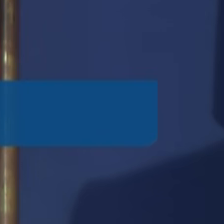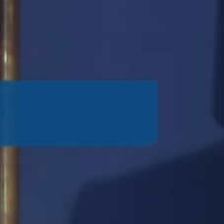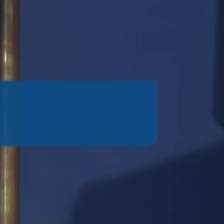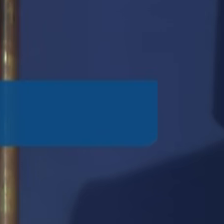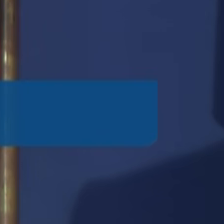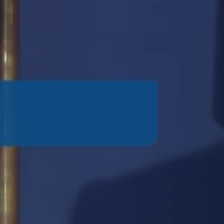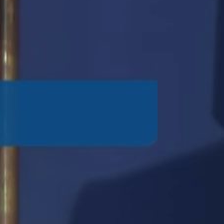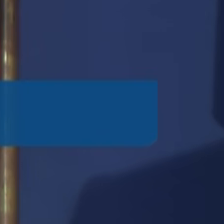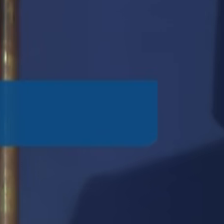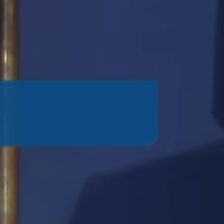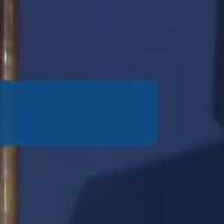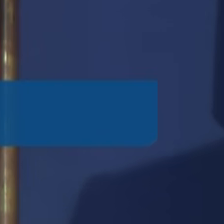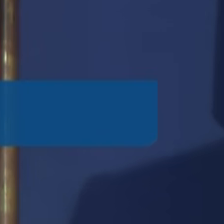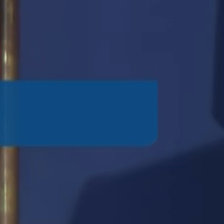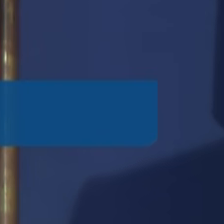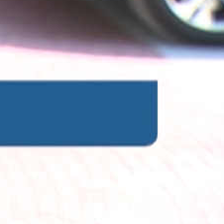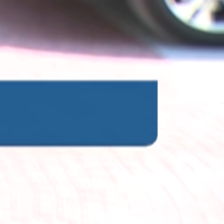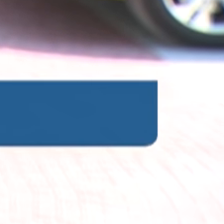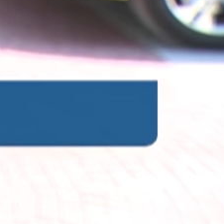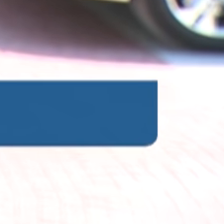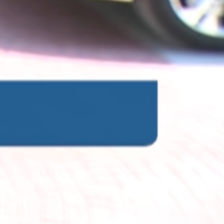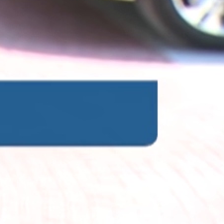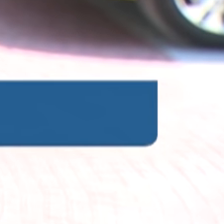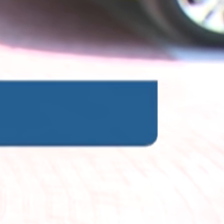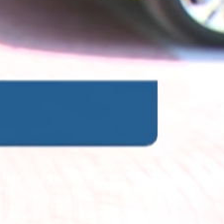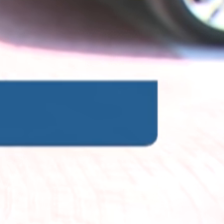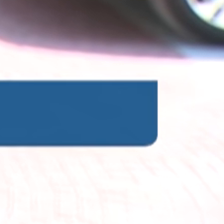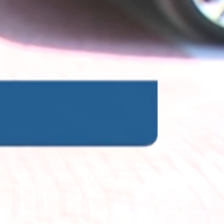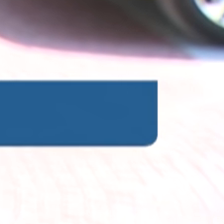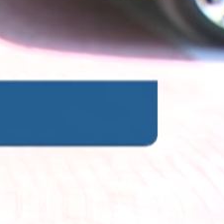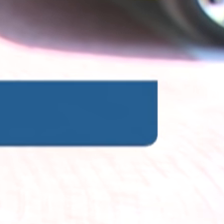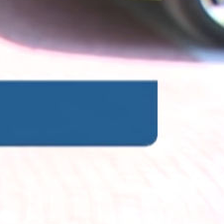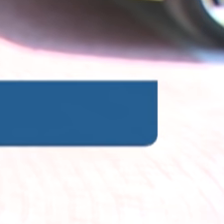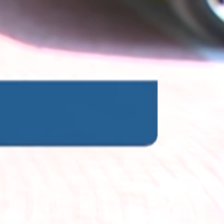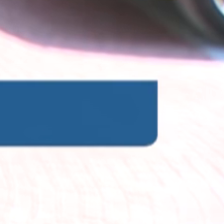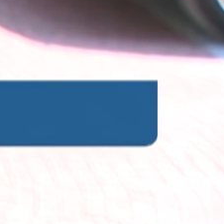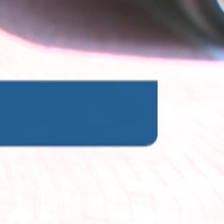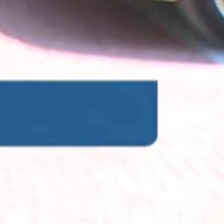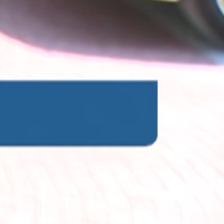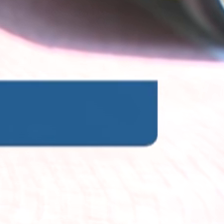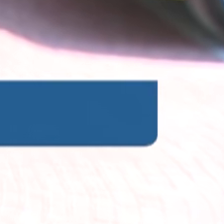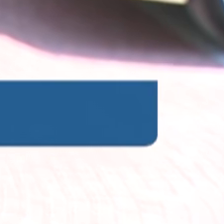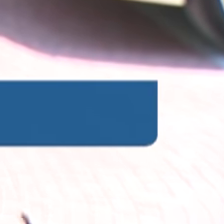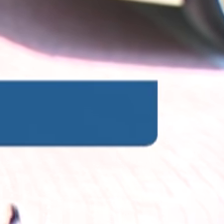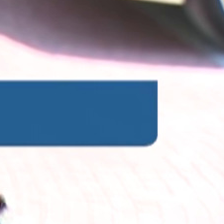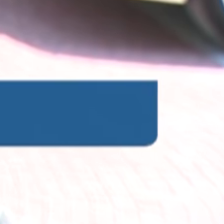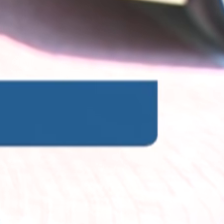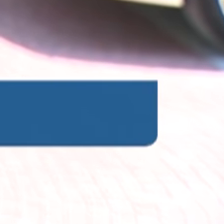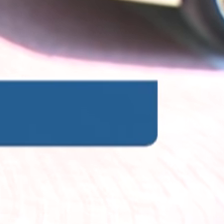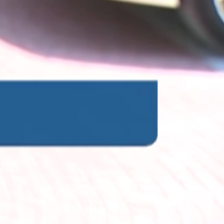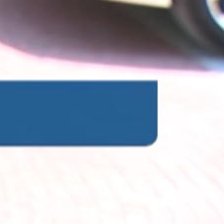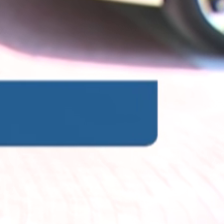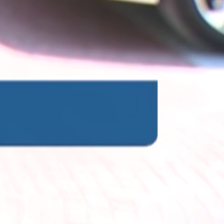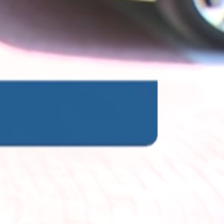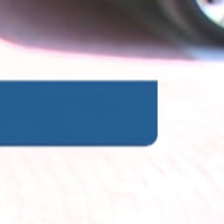сериозно забавени реформи. Това е подложката, за да кажат защо е необходимо промяна в Конституцията